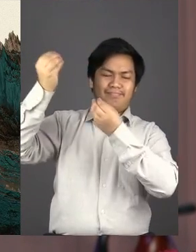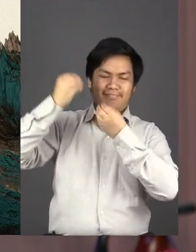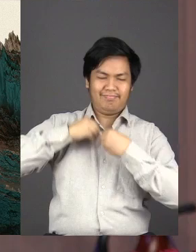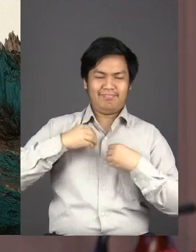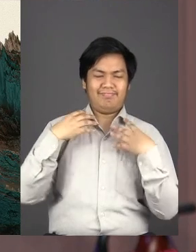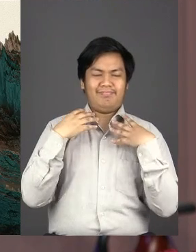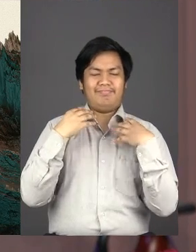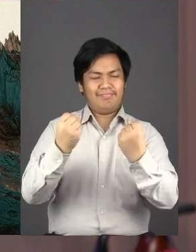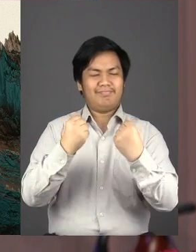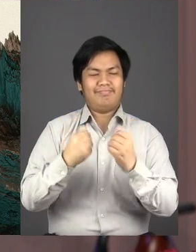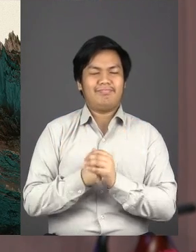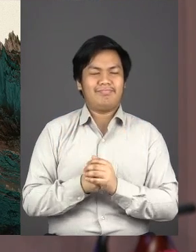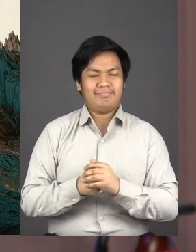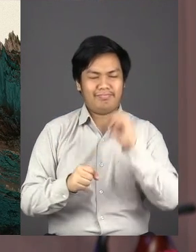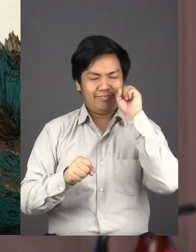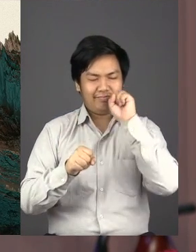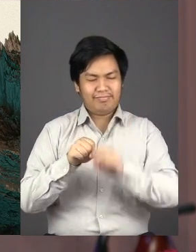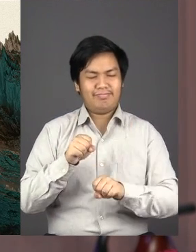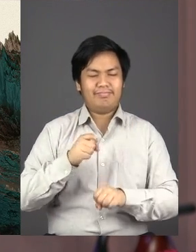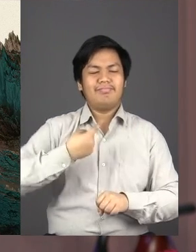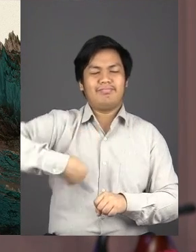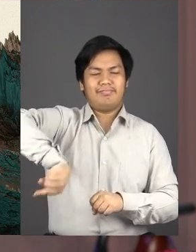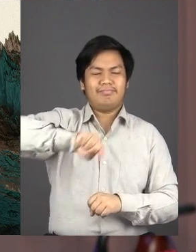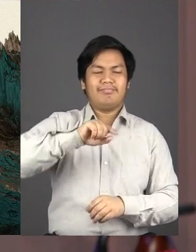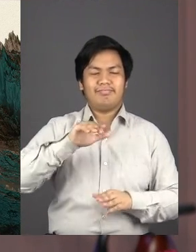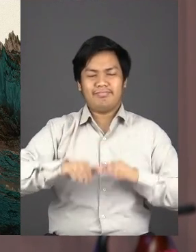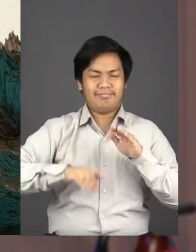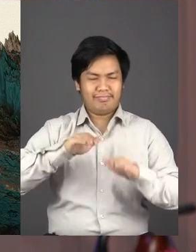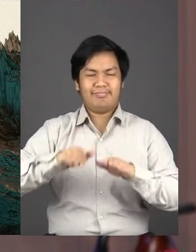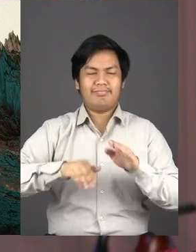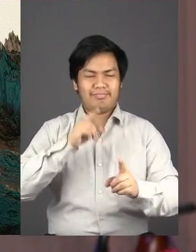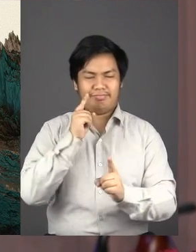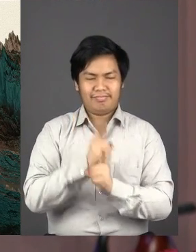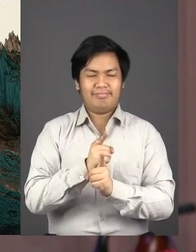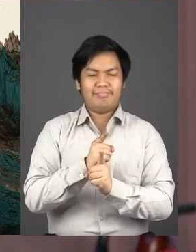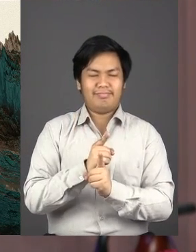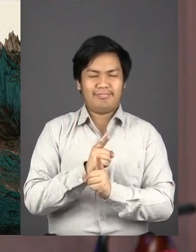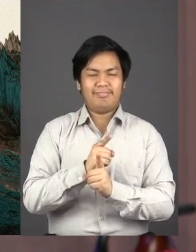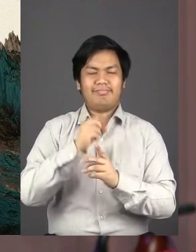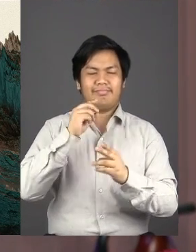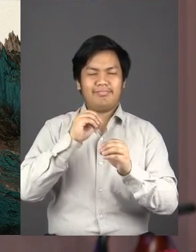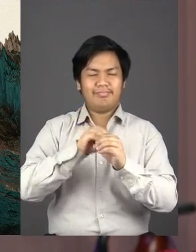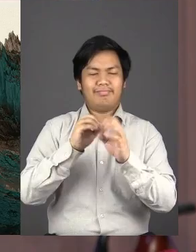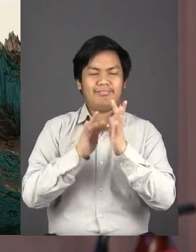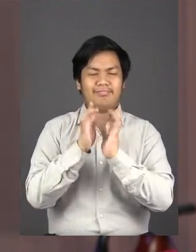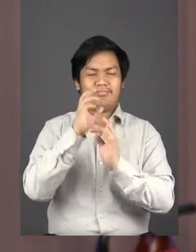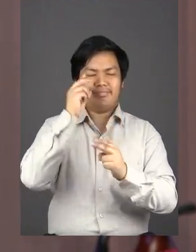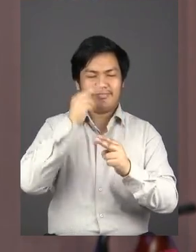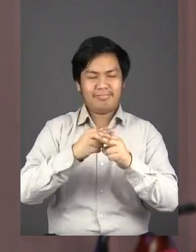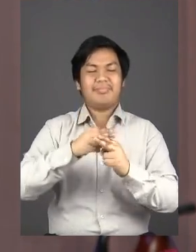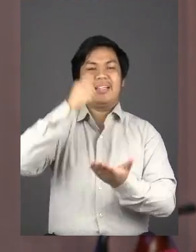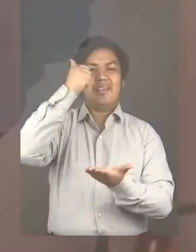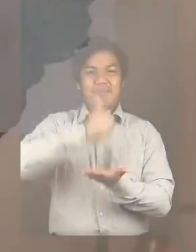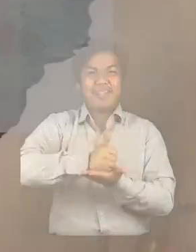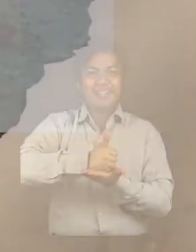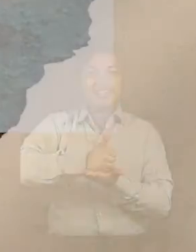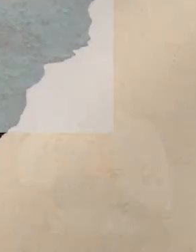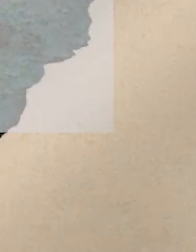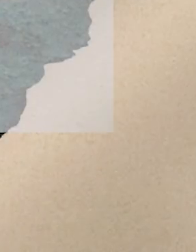kalakasan upang kami ay makakilos ng ganito. Sa pangalan ni Jesus. Amen.